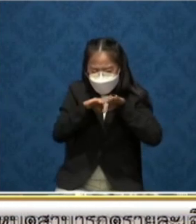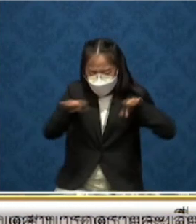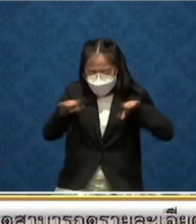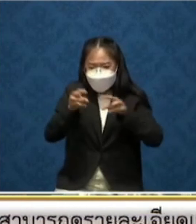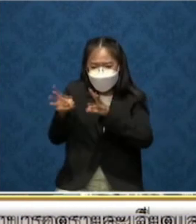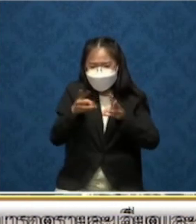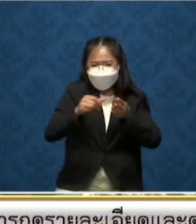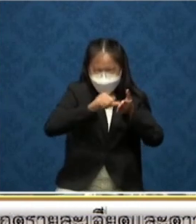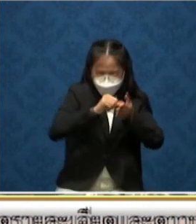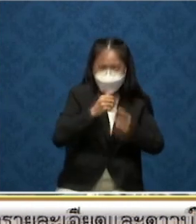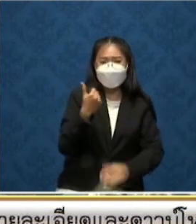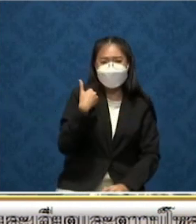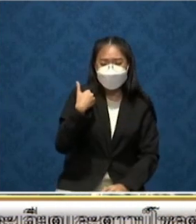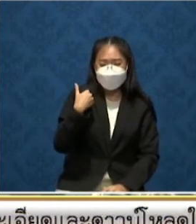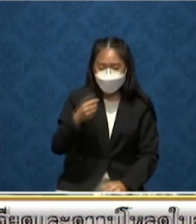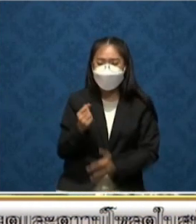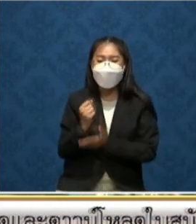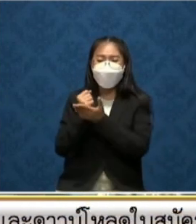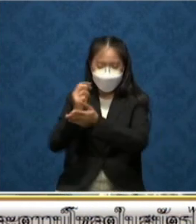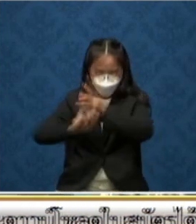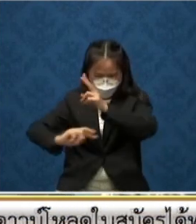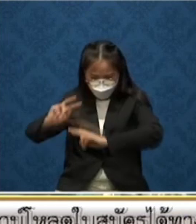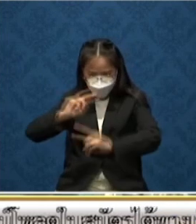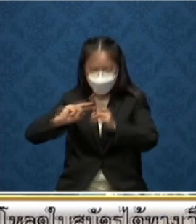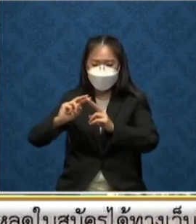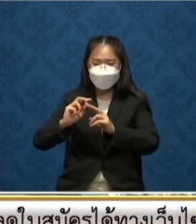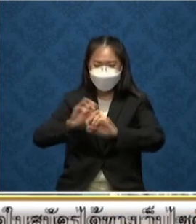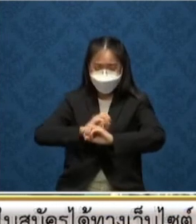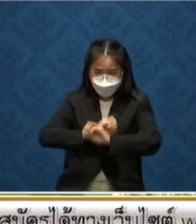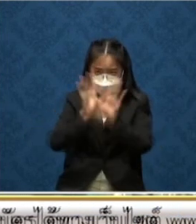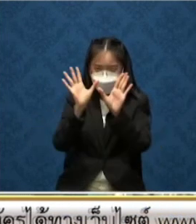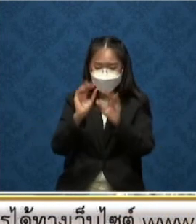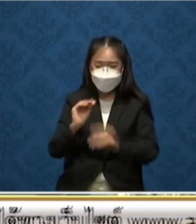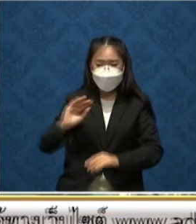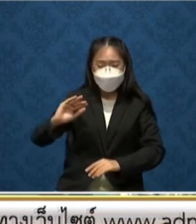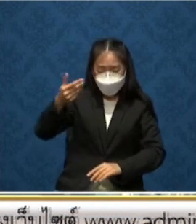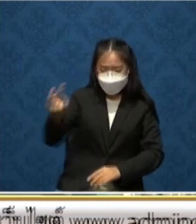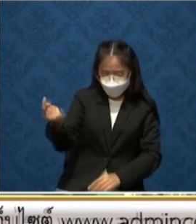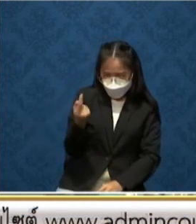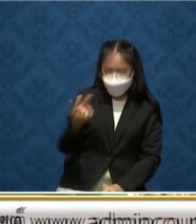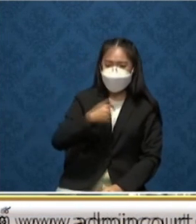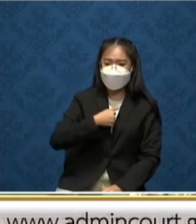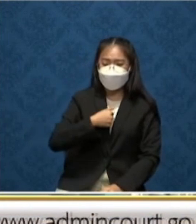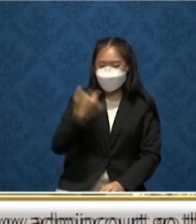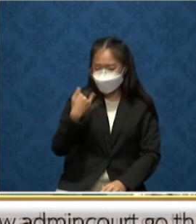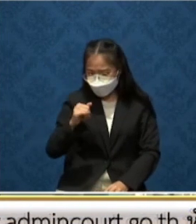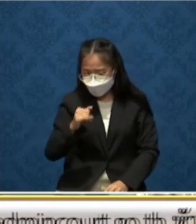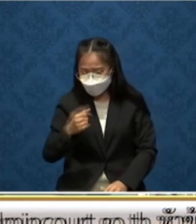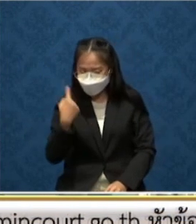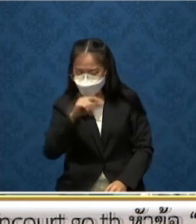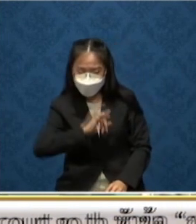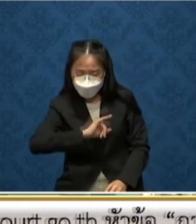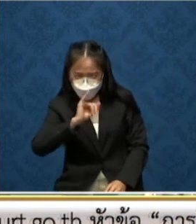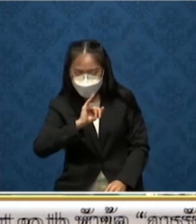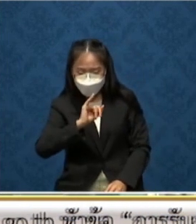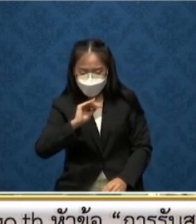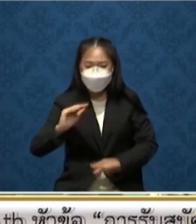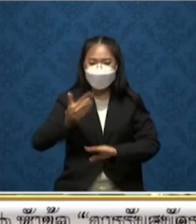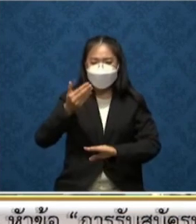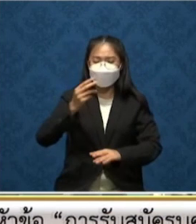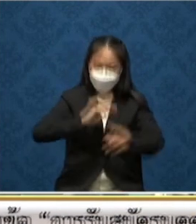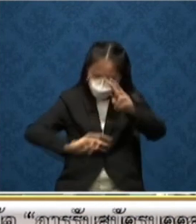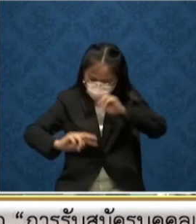นัก เตะทีมหมูป่าอะคาเดมี่ซึ่งเคยติ